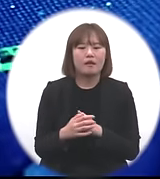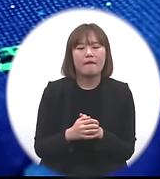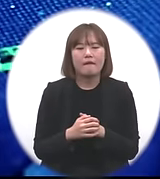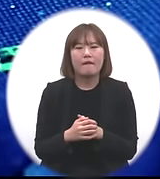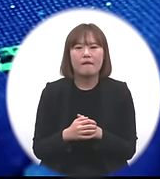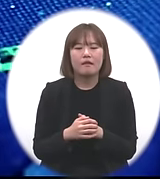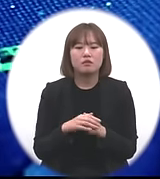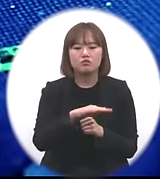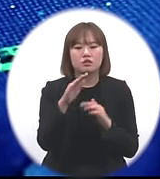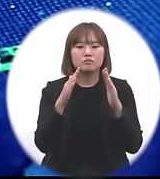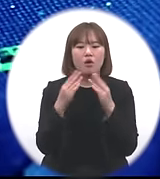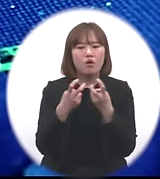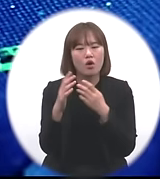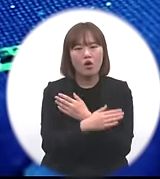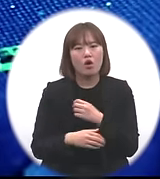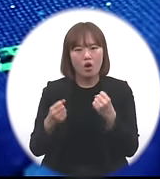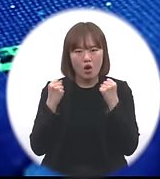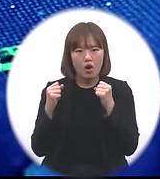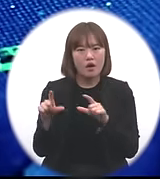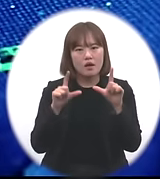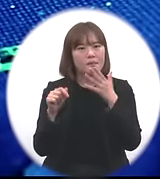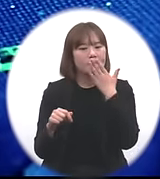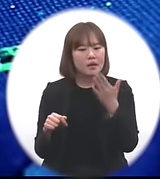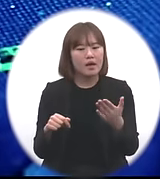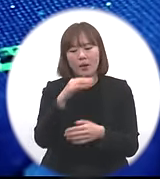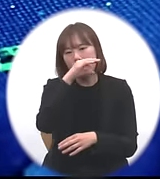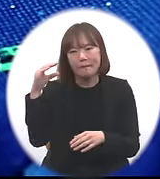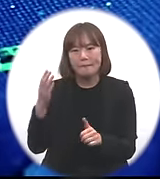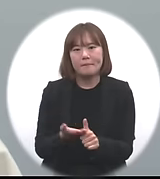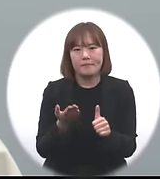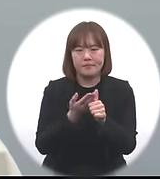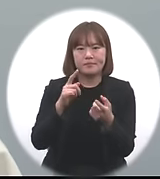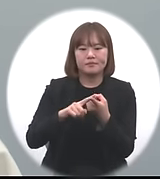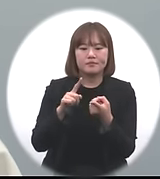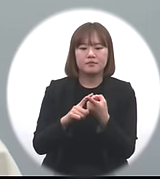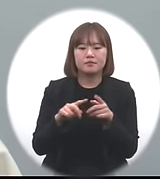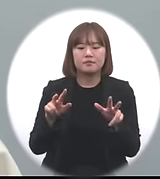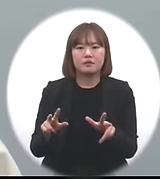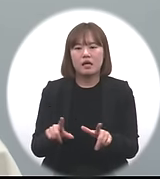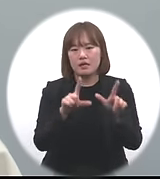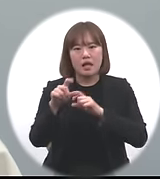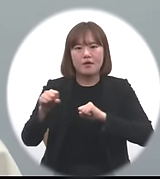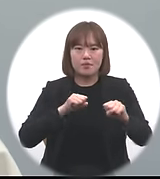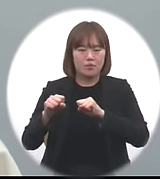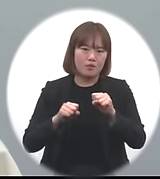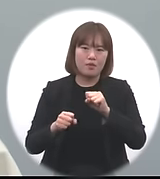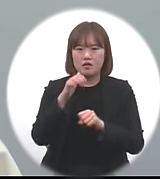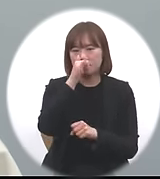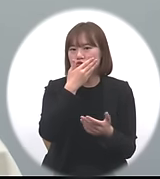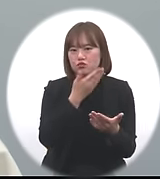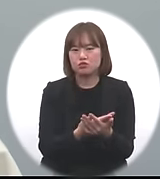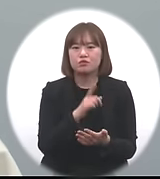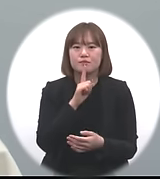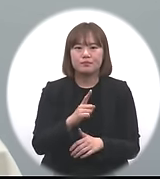집 애가 건강하게 살수 있을 건가? 올바르게 자랄 수 있게 하는 거는 내가 지금 하는 행동에 달려 있습니다.